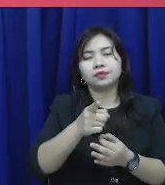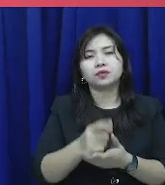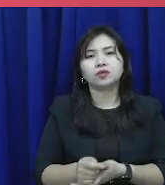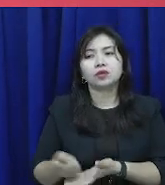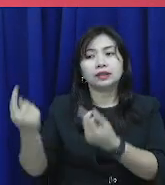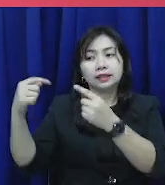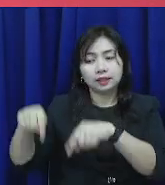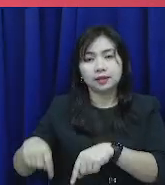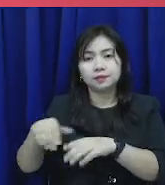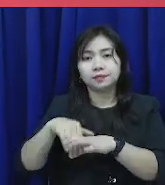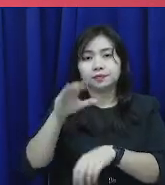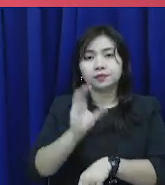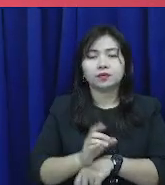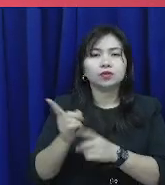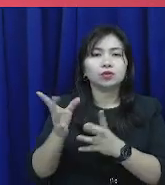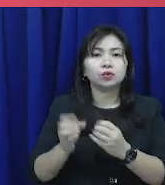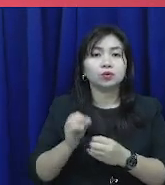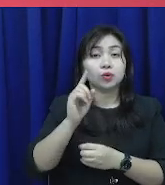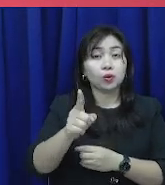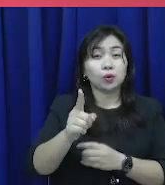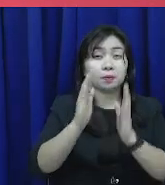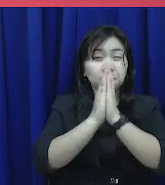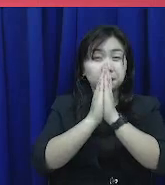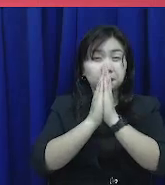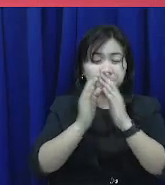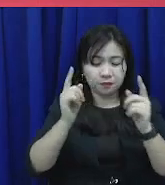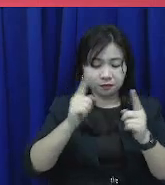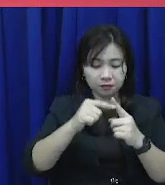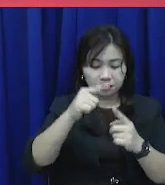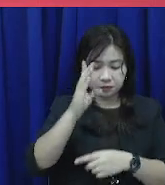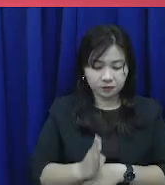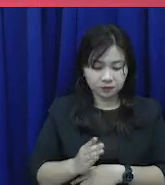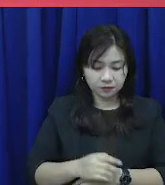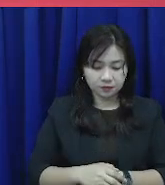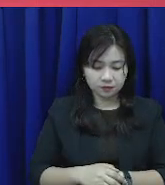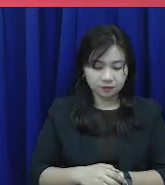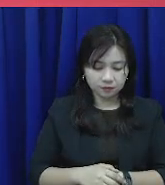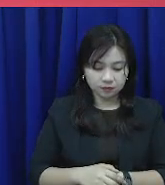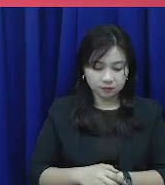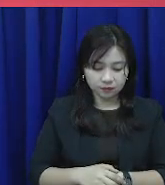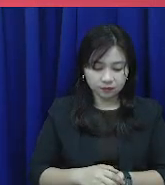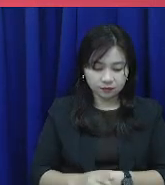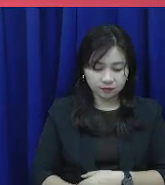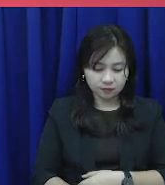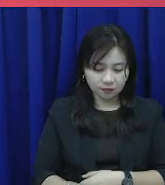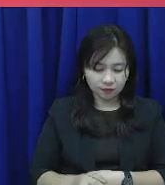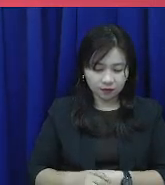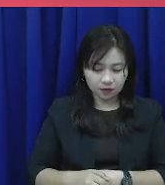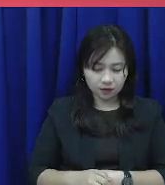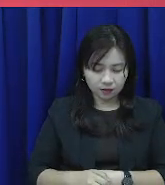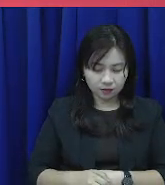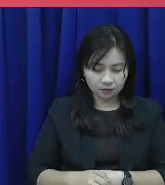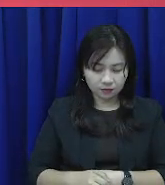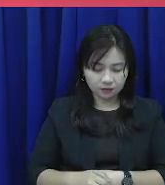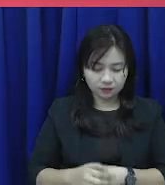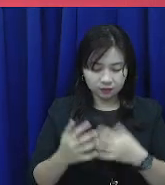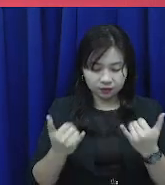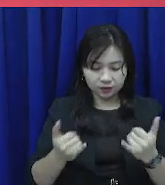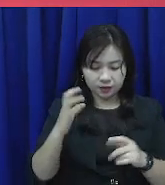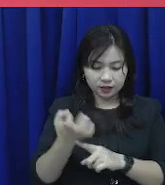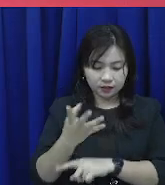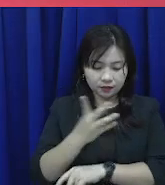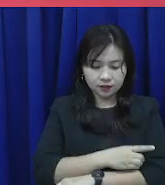to God did you bago ka pumunta sa church cultivate paggising mo sa UM everyday you have to cultivate